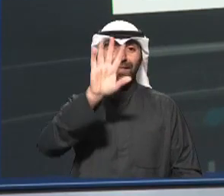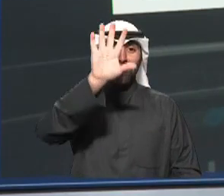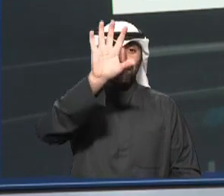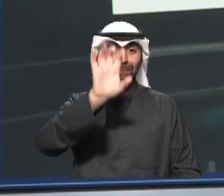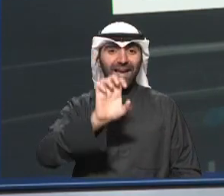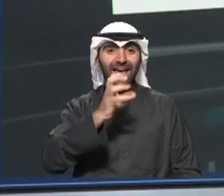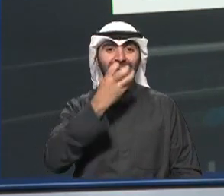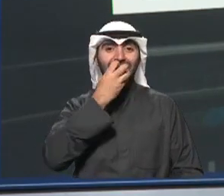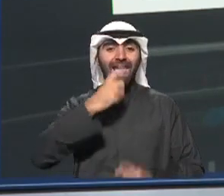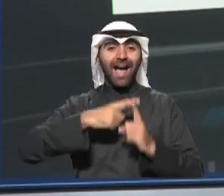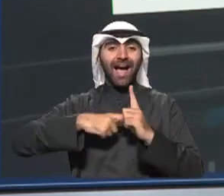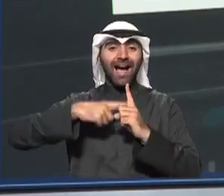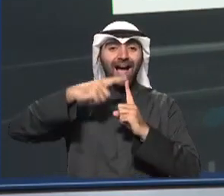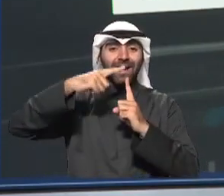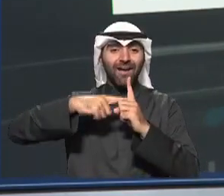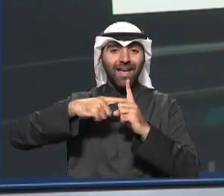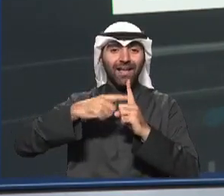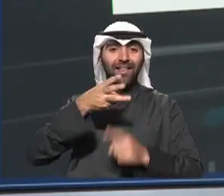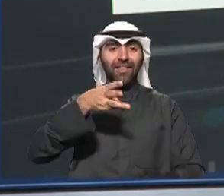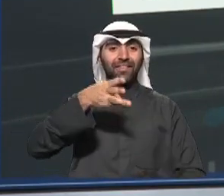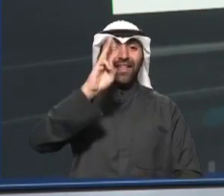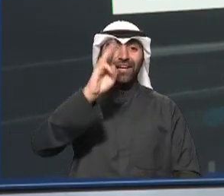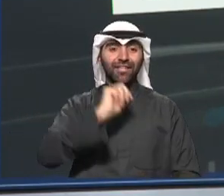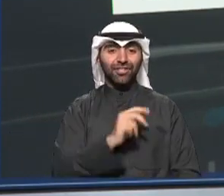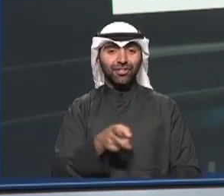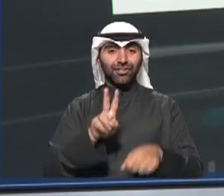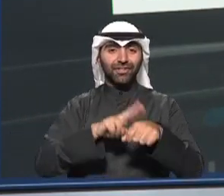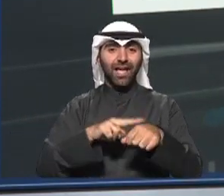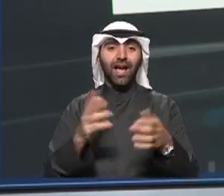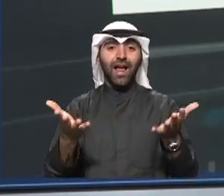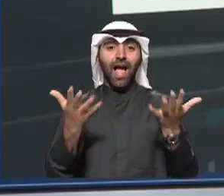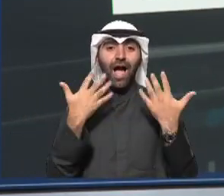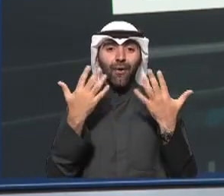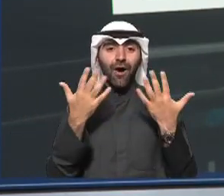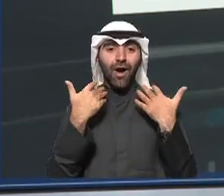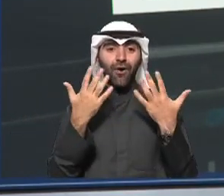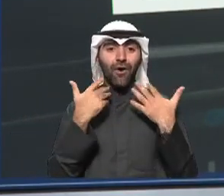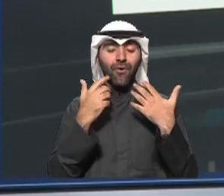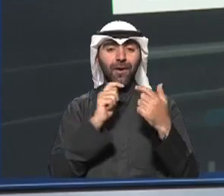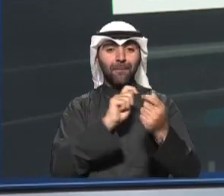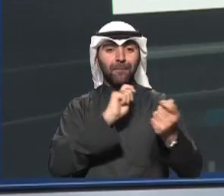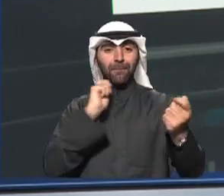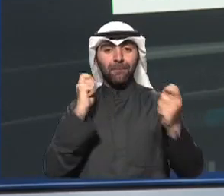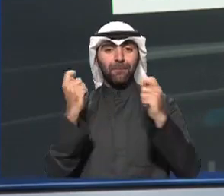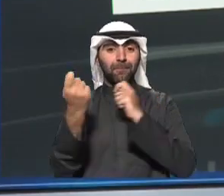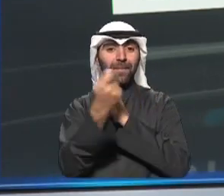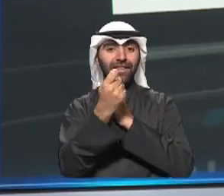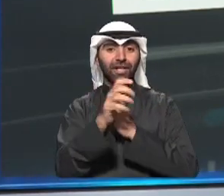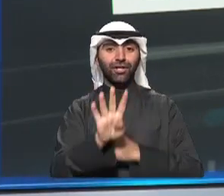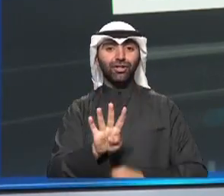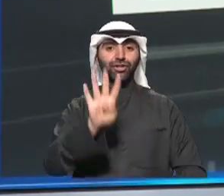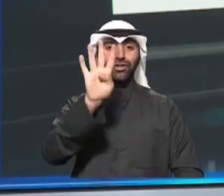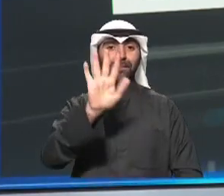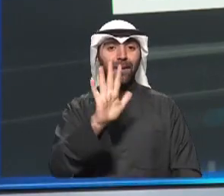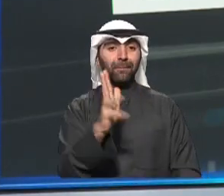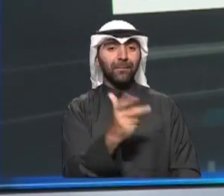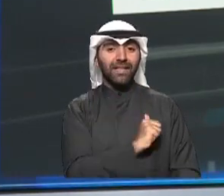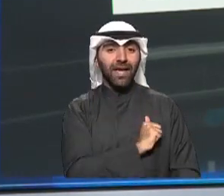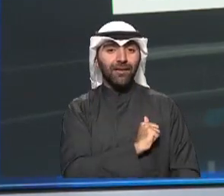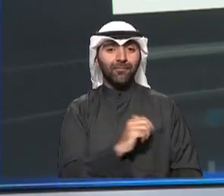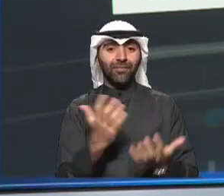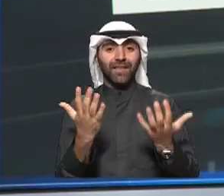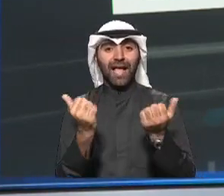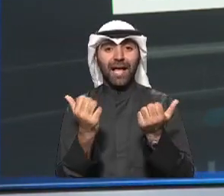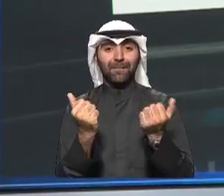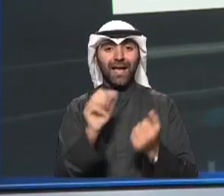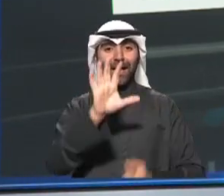راح يستمر وايد، راح تبدي تتحول مرة ثانية الرياح إلى رياح شمالية غربية مع نهاية نهار يوم الأربعاء، وراح تكون ملحوظة أكثر في